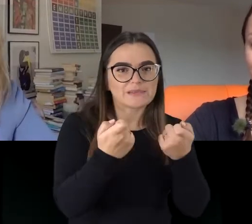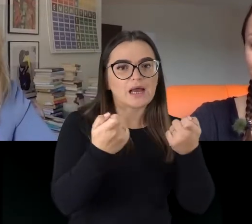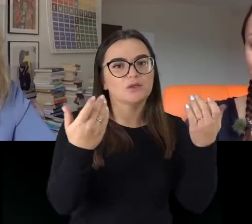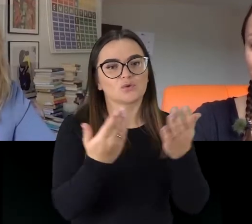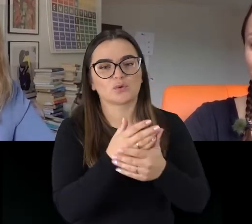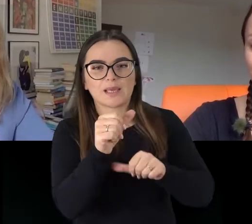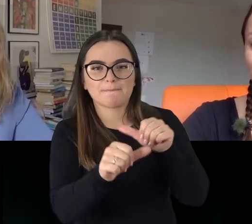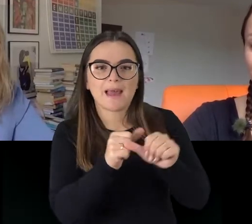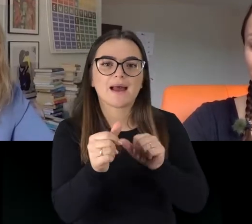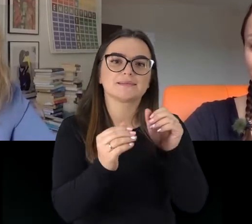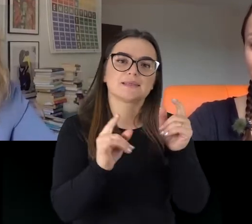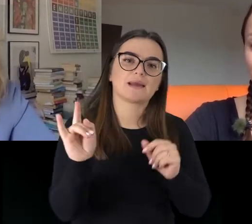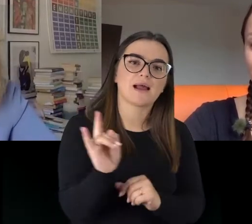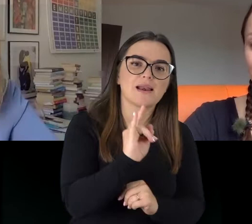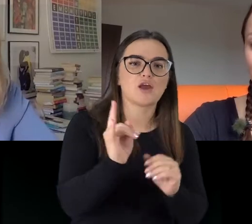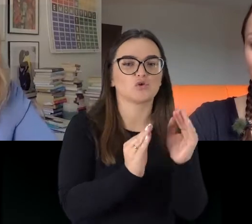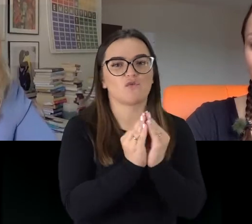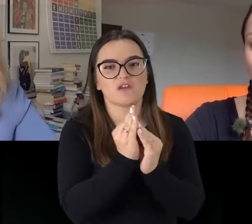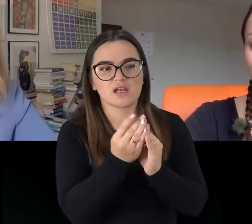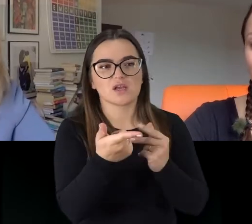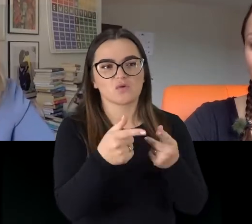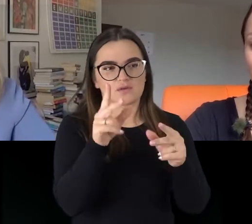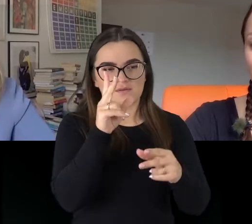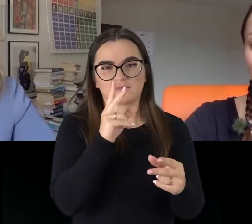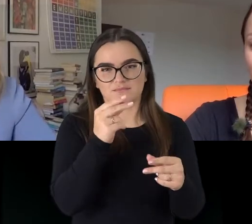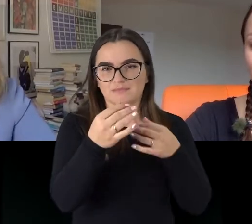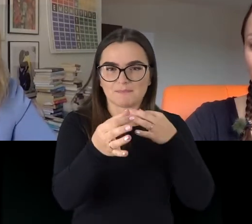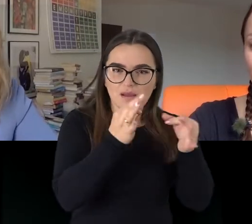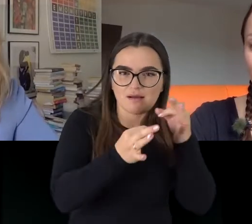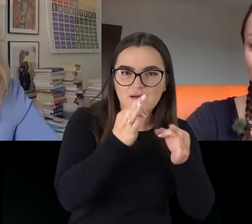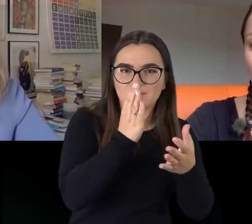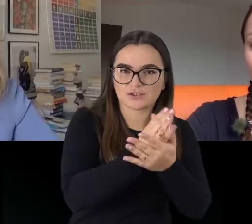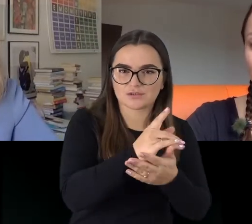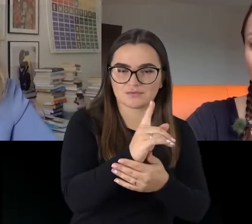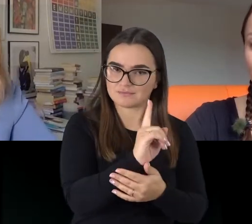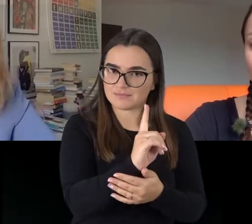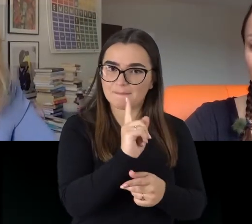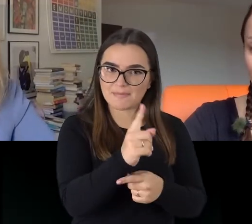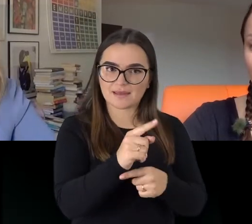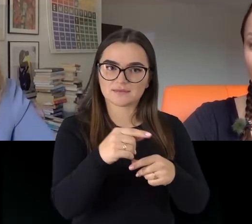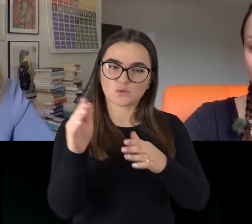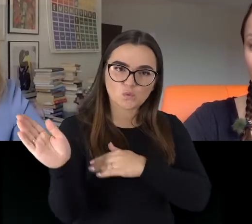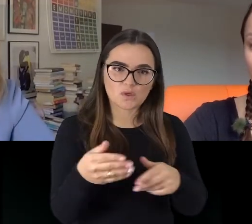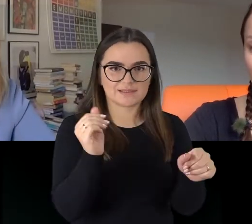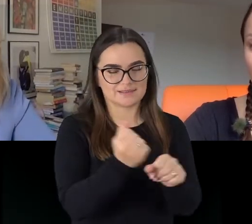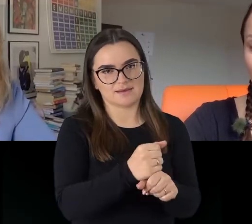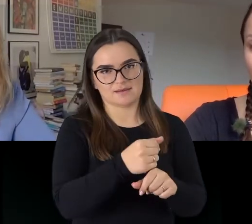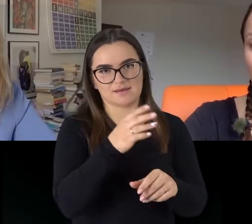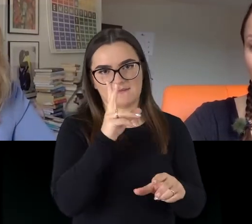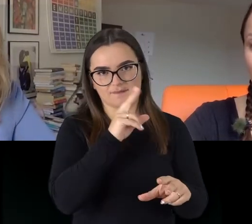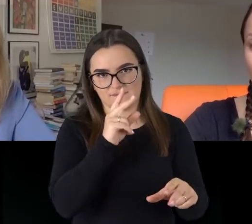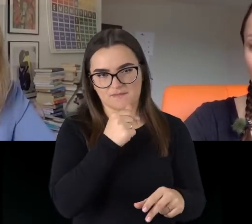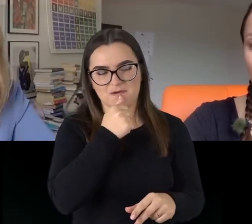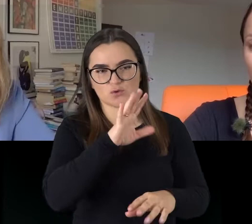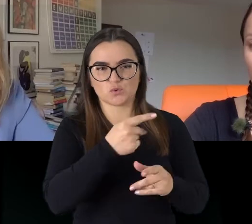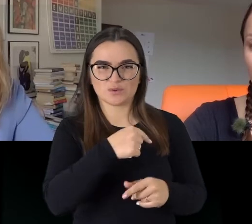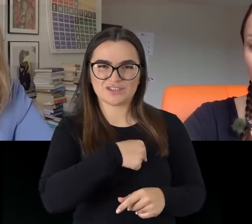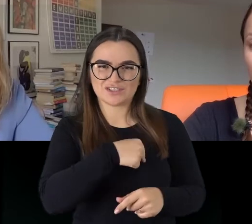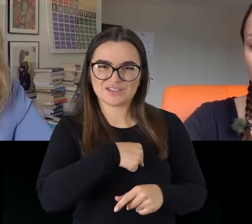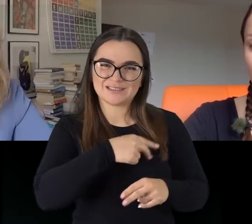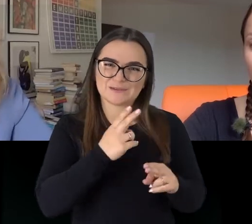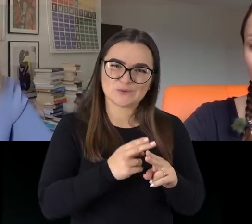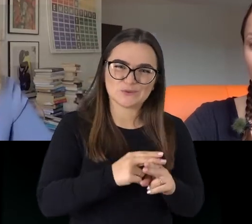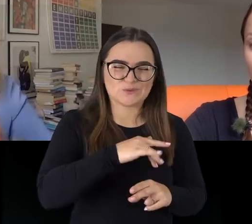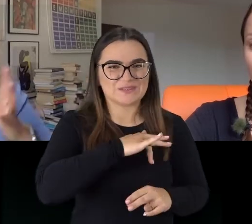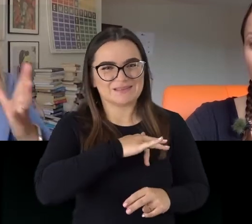nauji metai ir kalėdos velykos, tada mes šnekam, ne. Kai man skauda, kai man žaidžia, kai man kraujuoja širdis, aš galiu, turiu